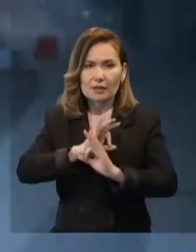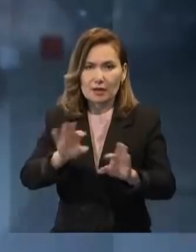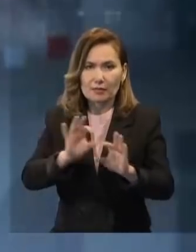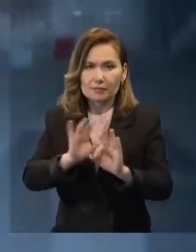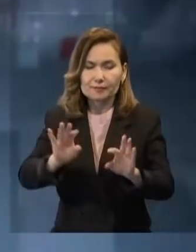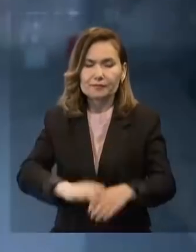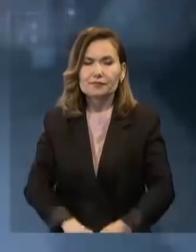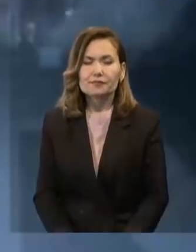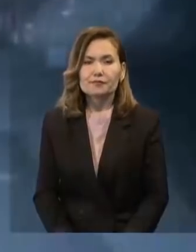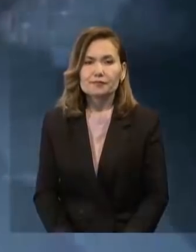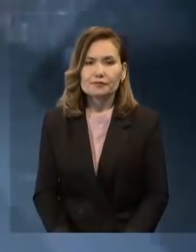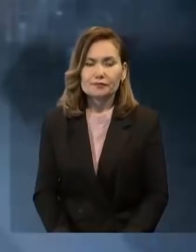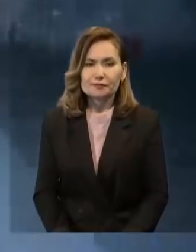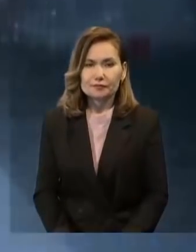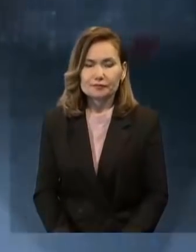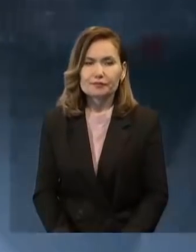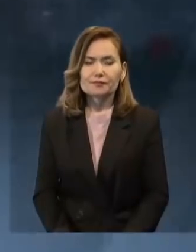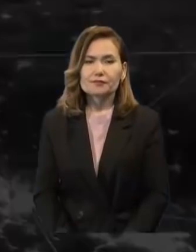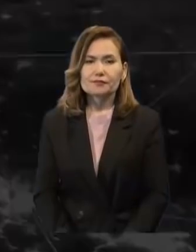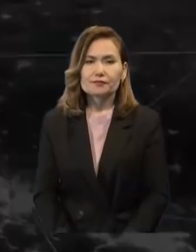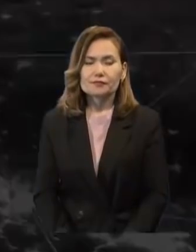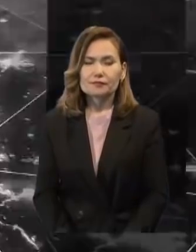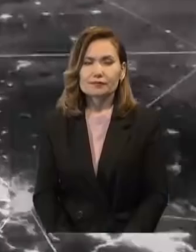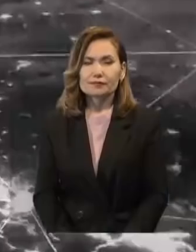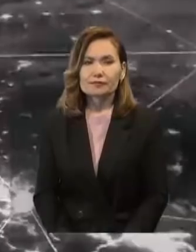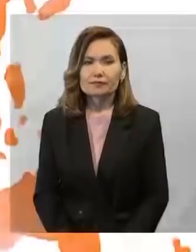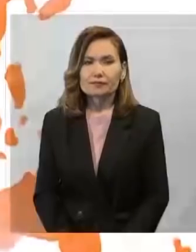әріптесім Жұлдыз Атагелдиева тарқатсын.